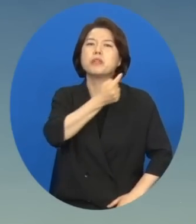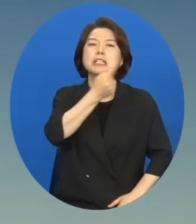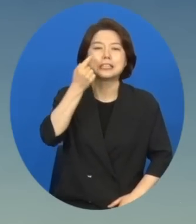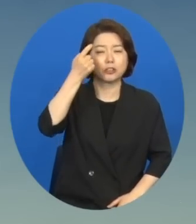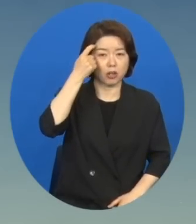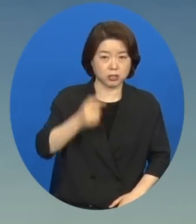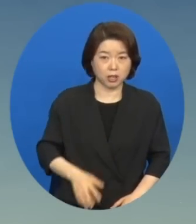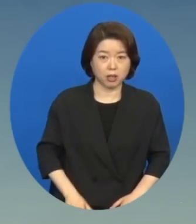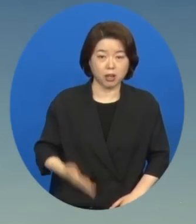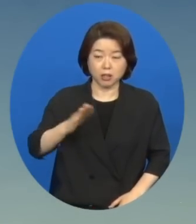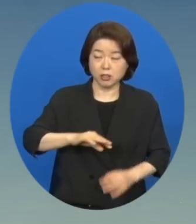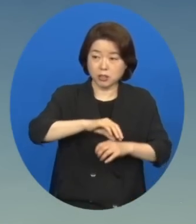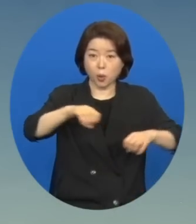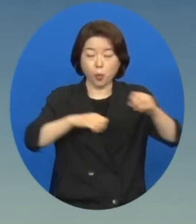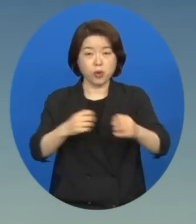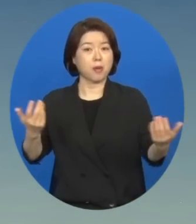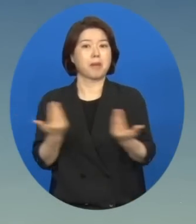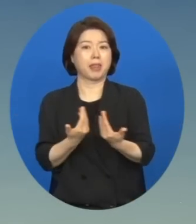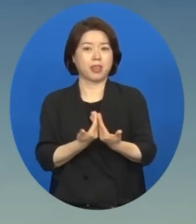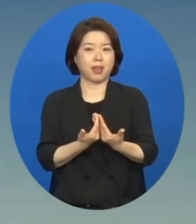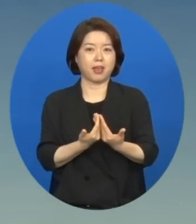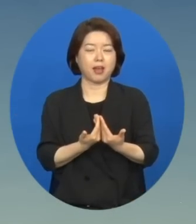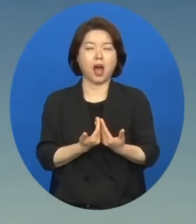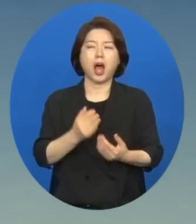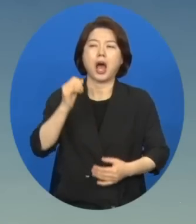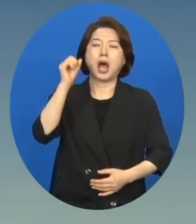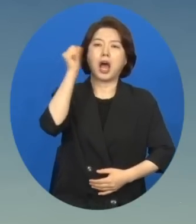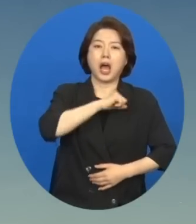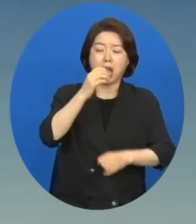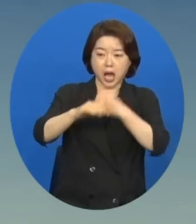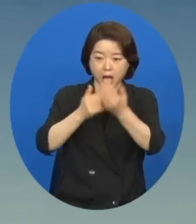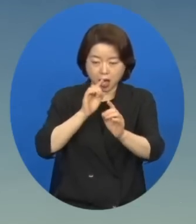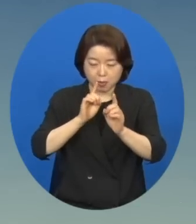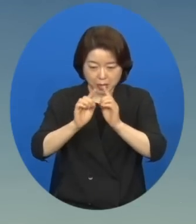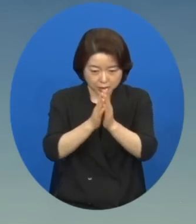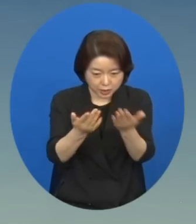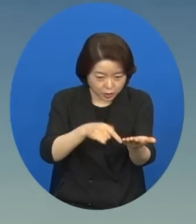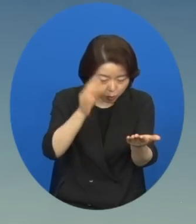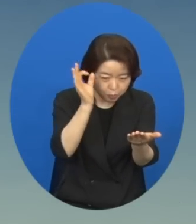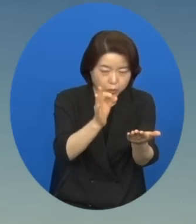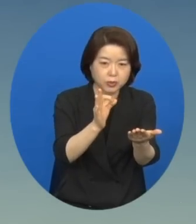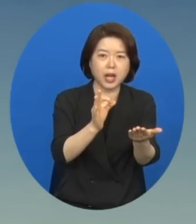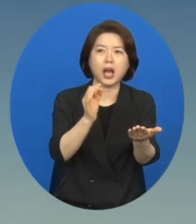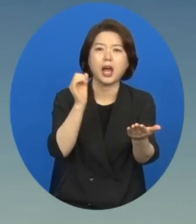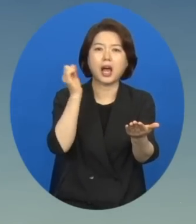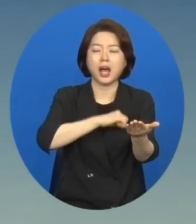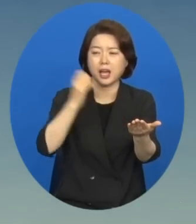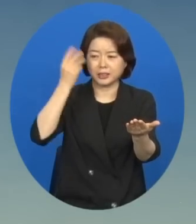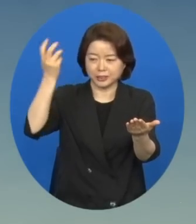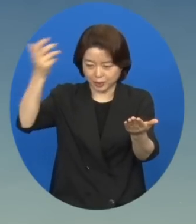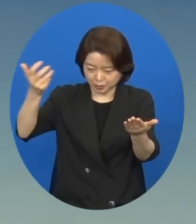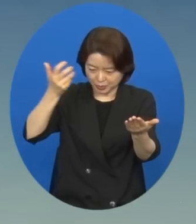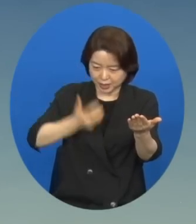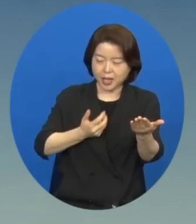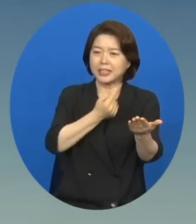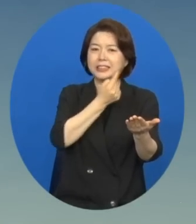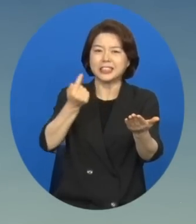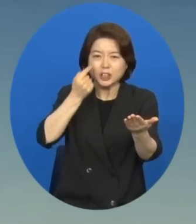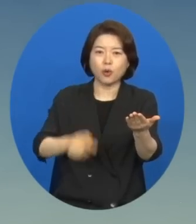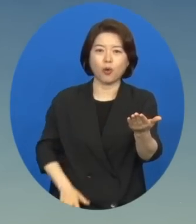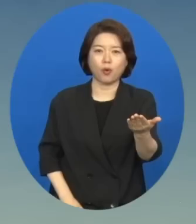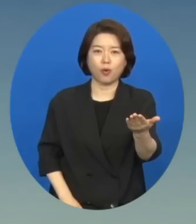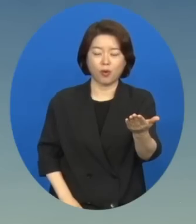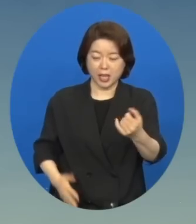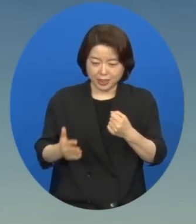생각했어요. 그런데 오히려 반대로 하나님의 말씀에 성령께서 내 안에 계신 증거였구나. 성령께서